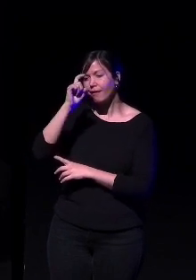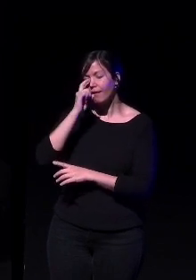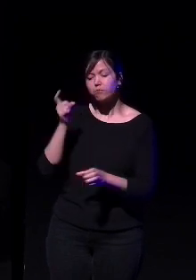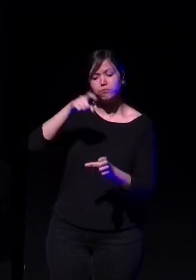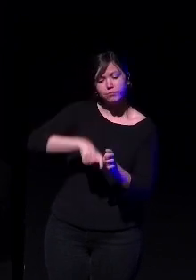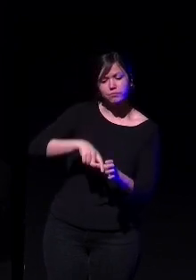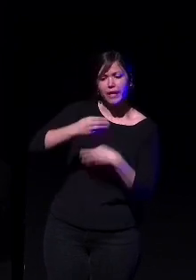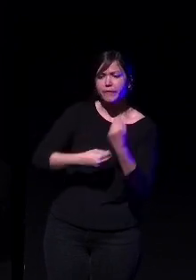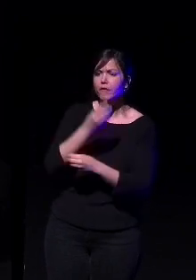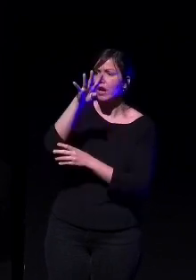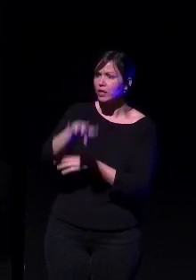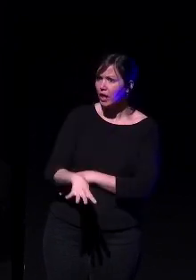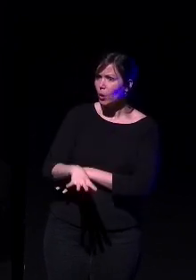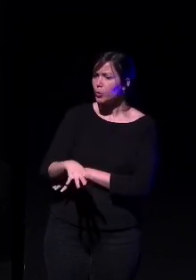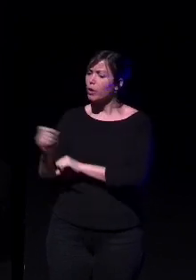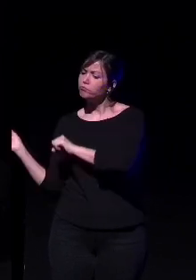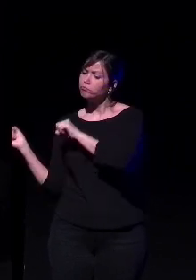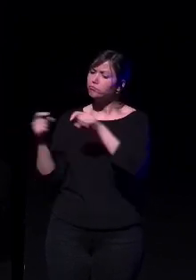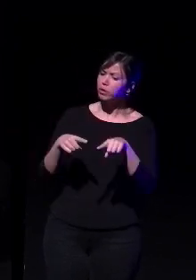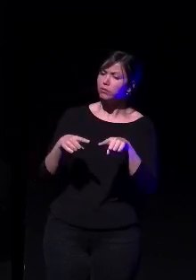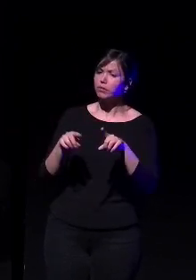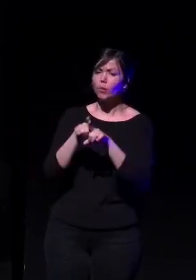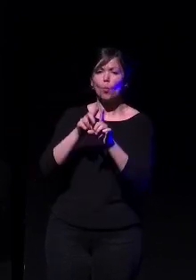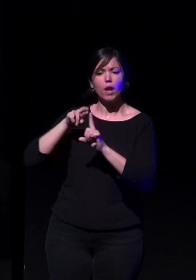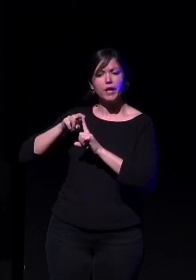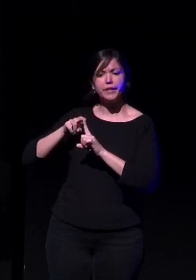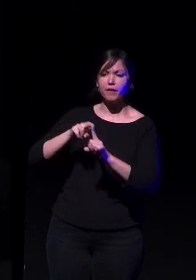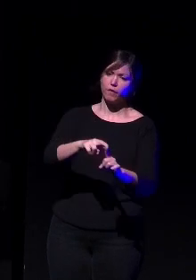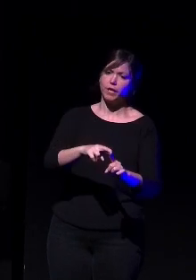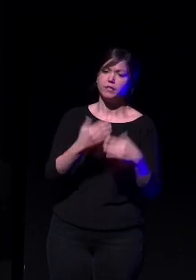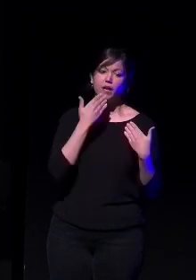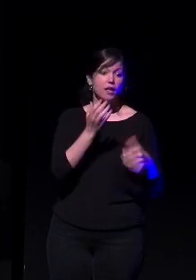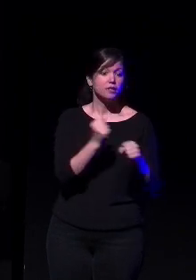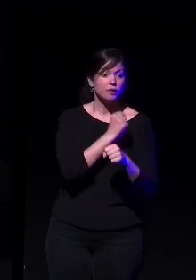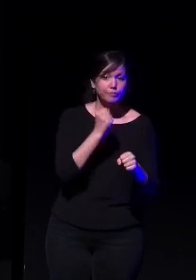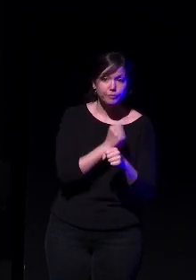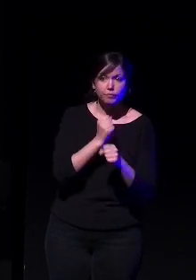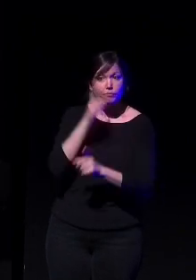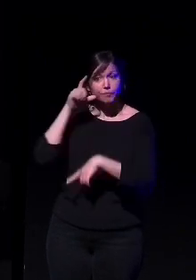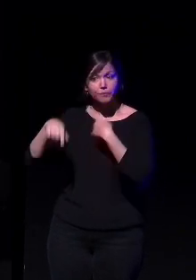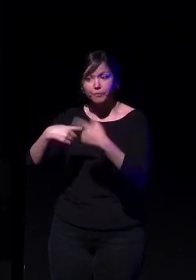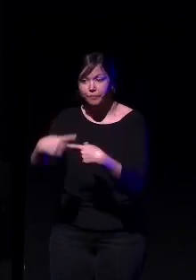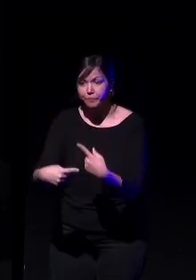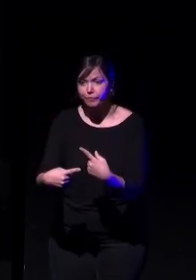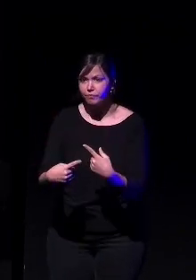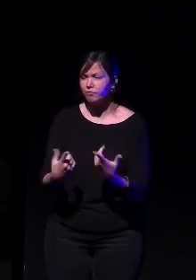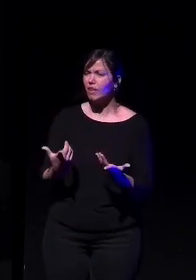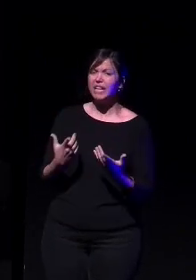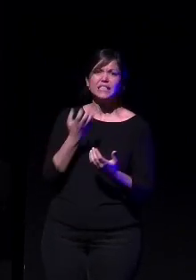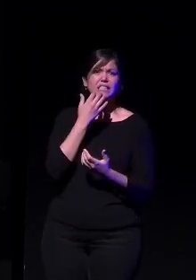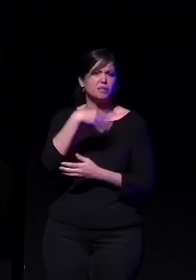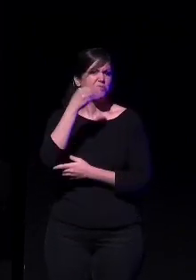fer de Catalunya una destinació d'absoluta referència on els nostres oficis bateguen a diari sense artificis